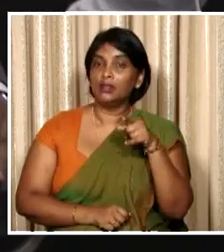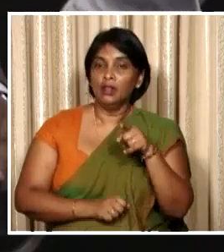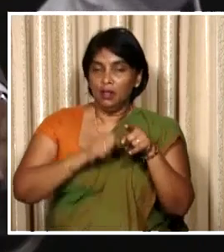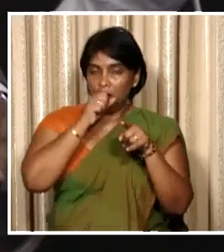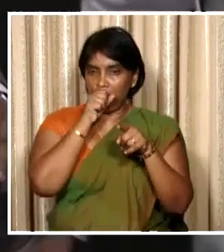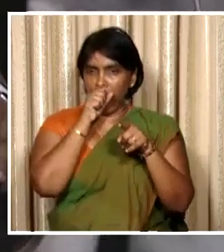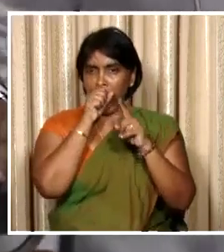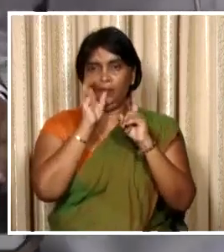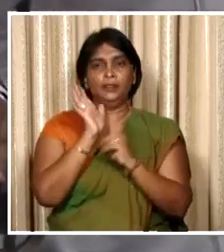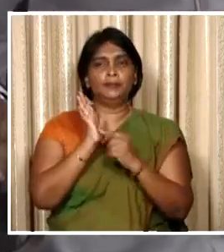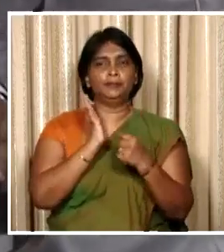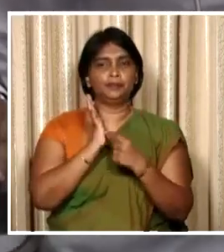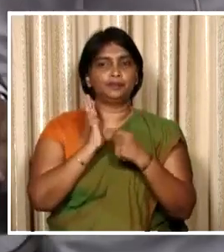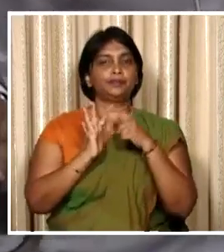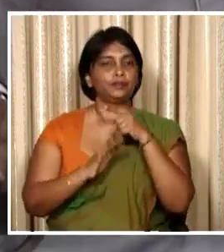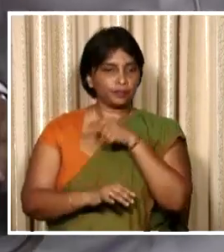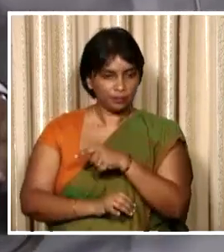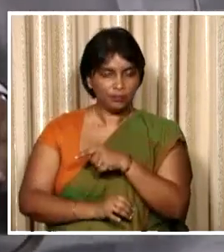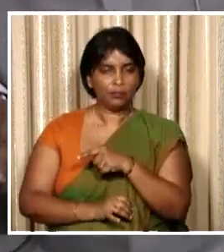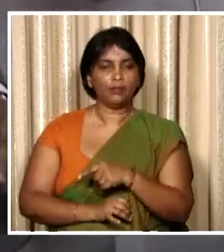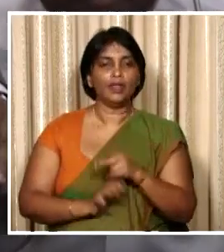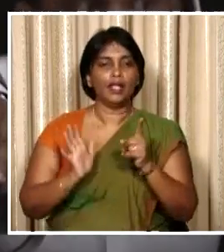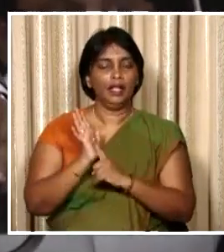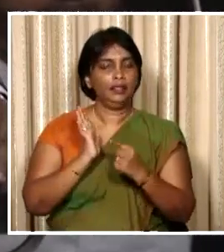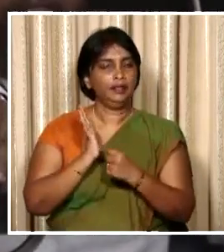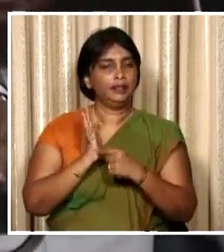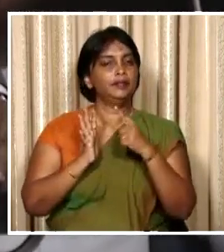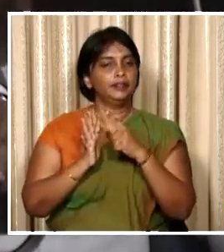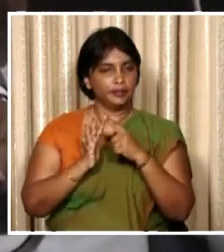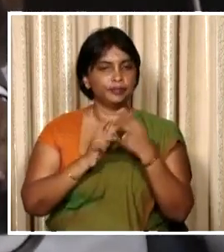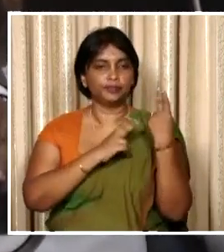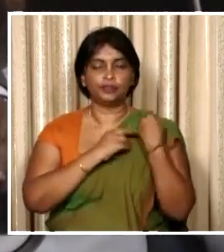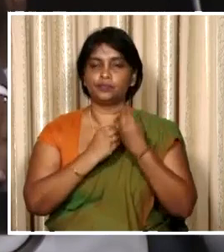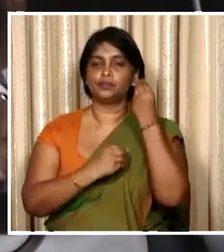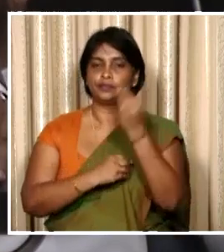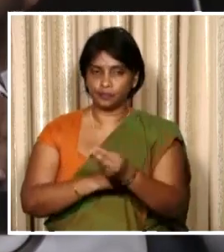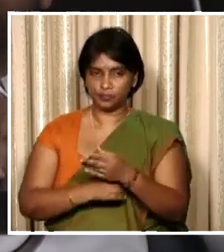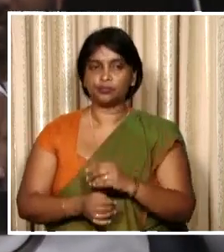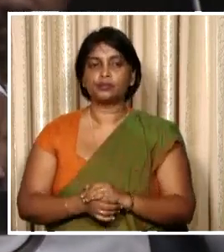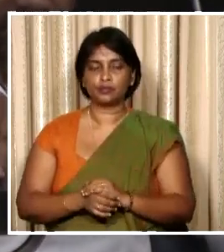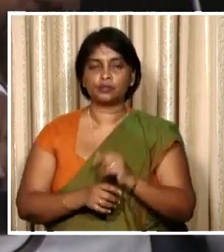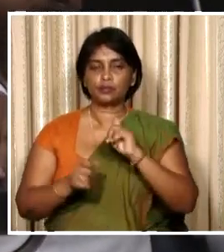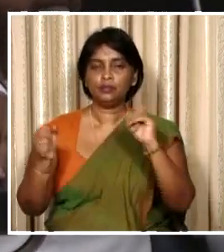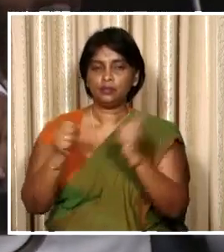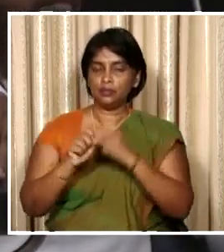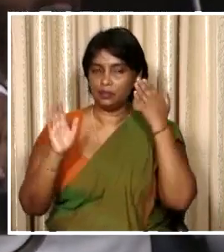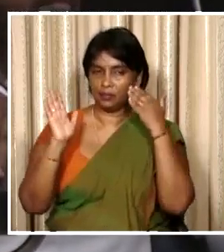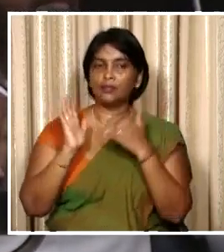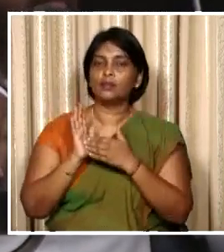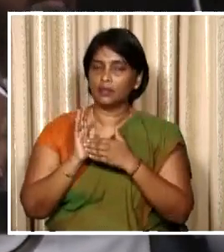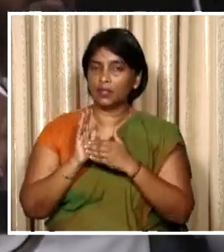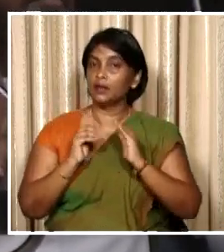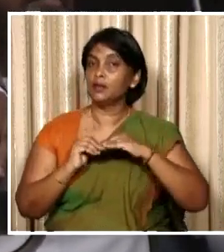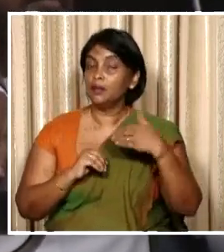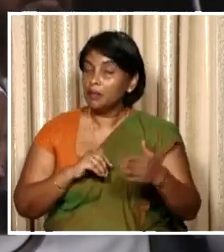කරේ LTT එක කියලා. LTT එකට මේක පවරනවා මේ වවු නැති වූ පොලිස් නිලධාරි දෙන්නගේ ඝාතනය. හැබැයි